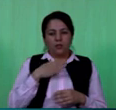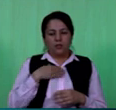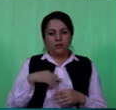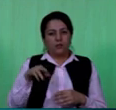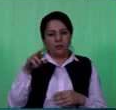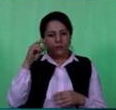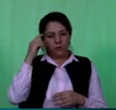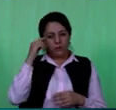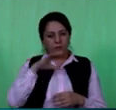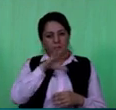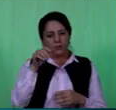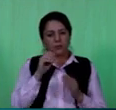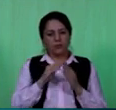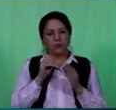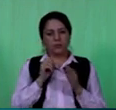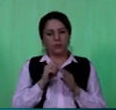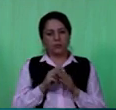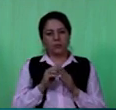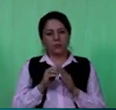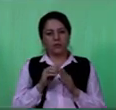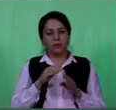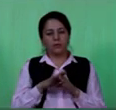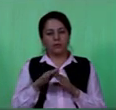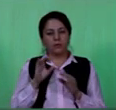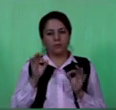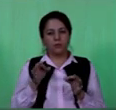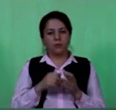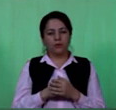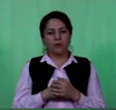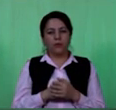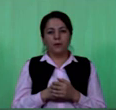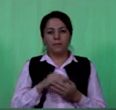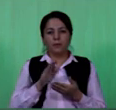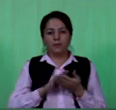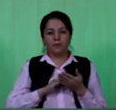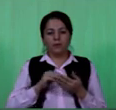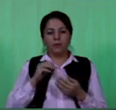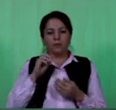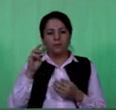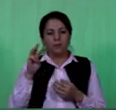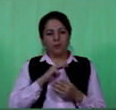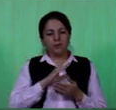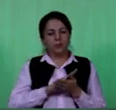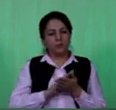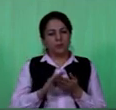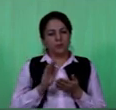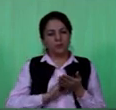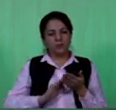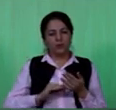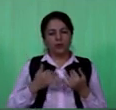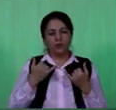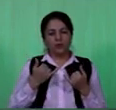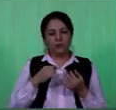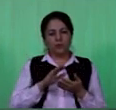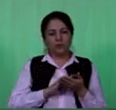вы все справились отлично запишем минуту час описания сегодня мы с вами